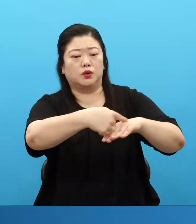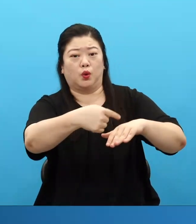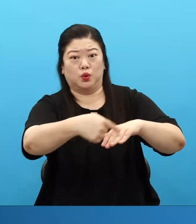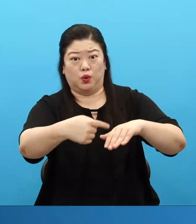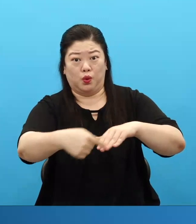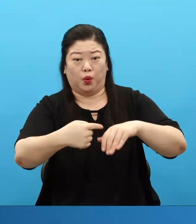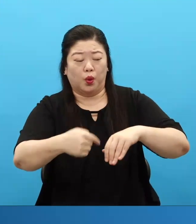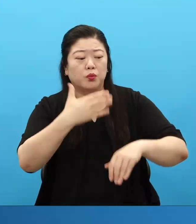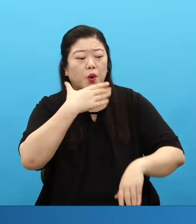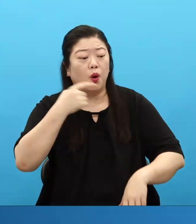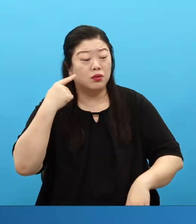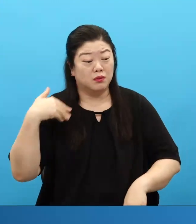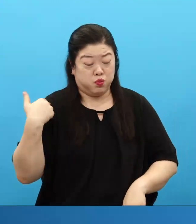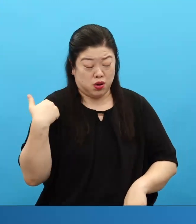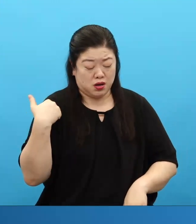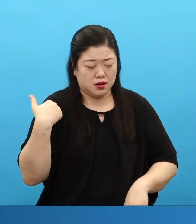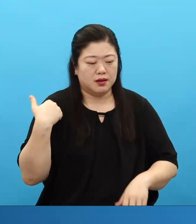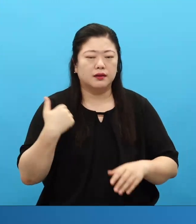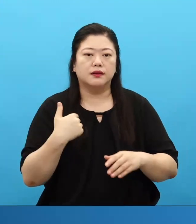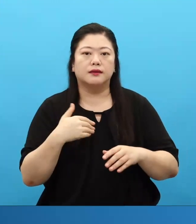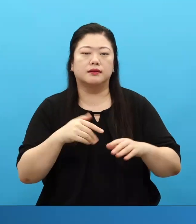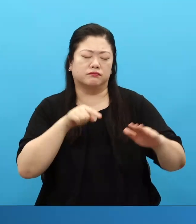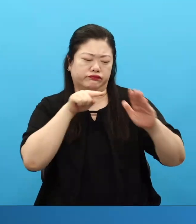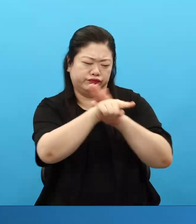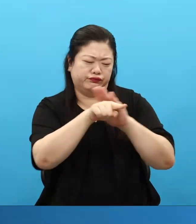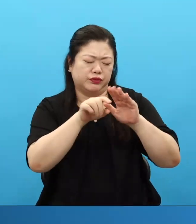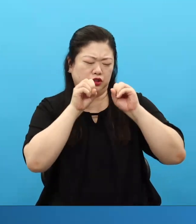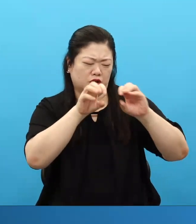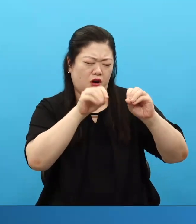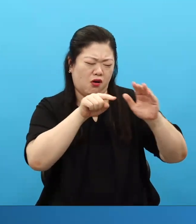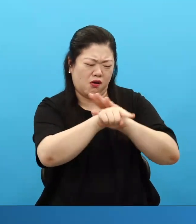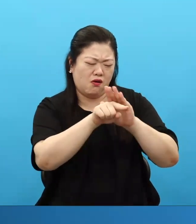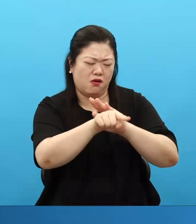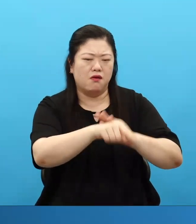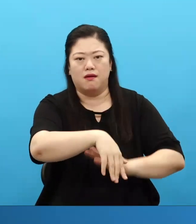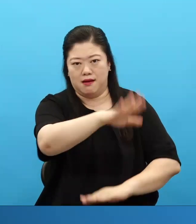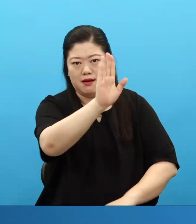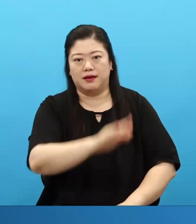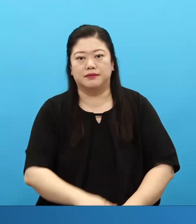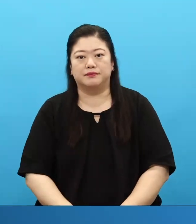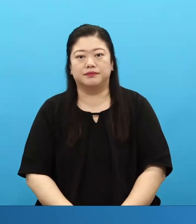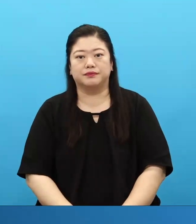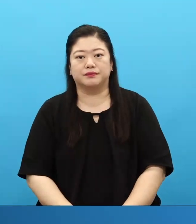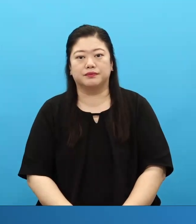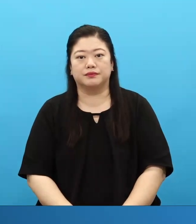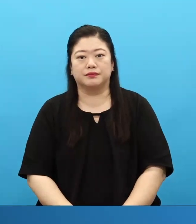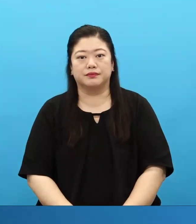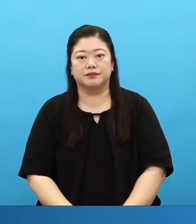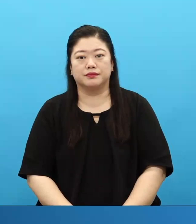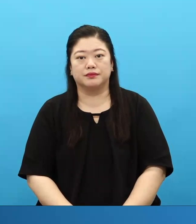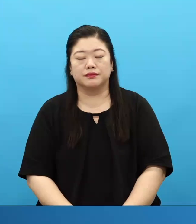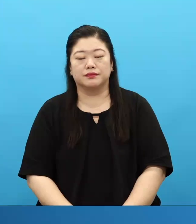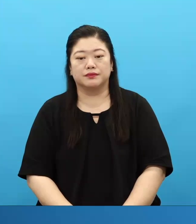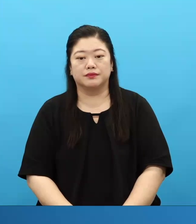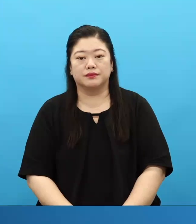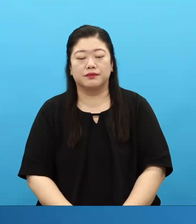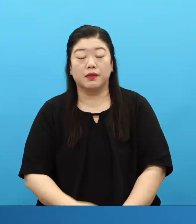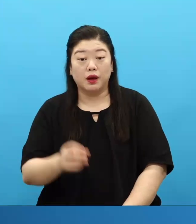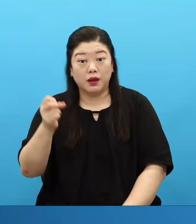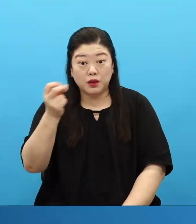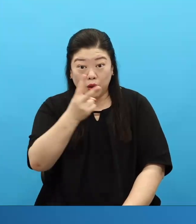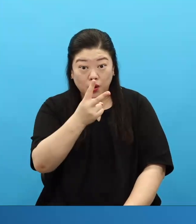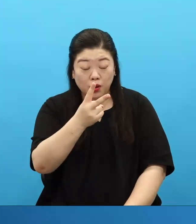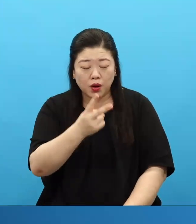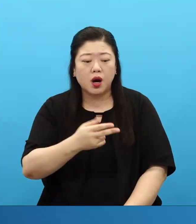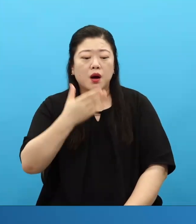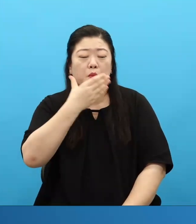once heard the gospel. 우리는 내년에는 정말 복음 못 들은 나라의 제자 불러서 키워야 됩니다. Starting next